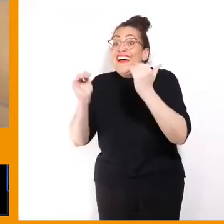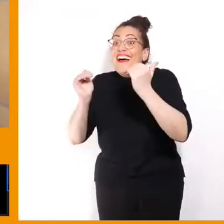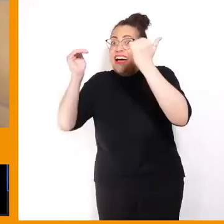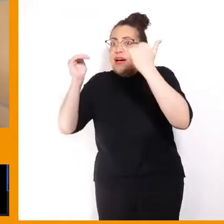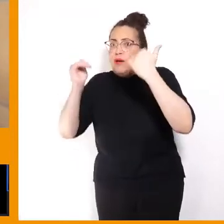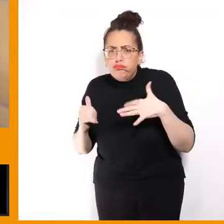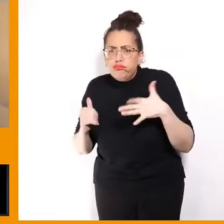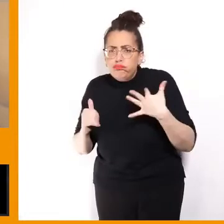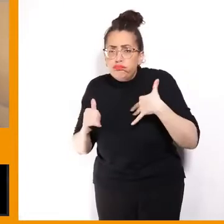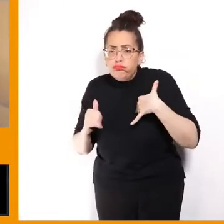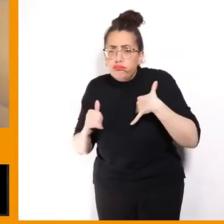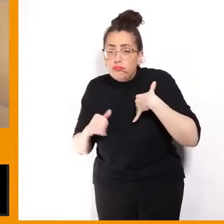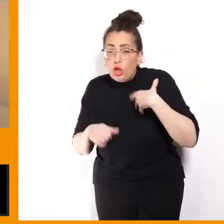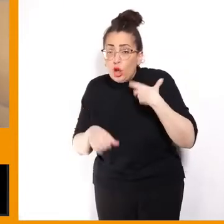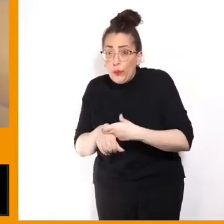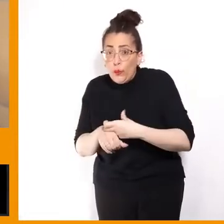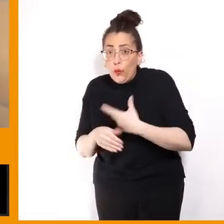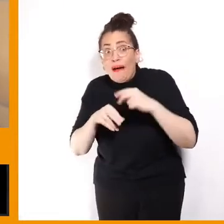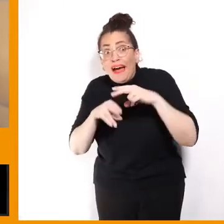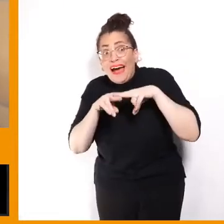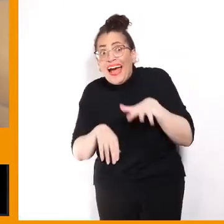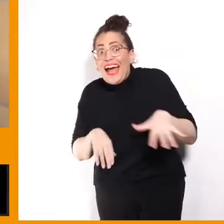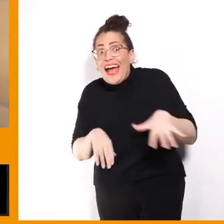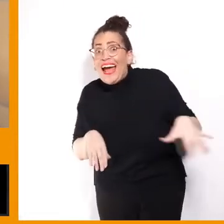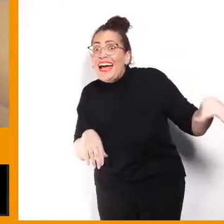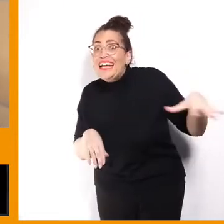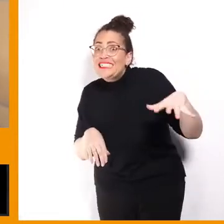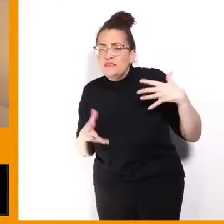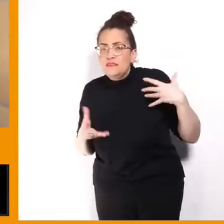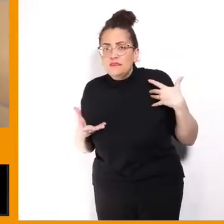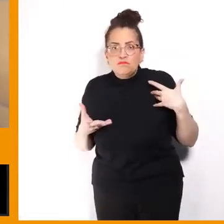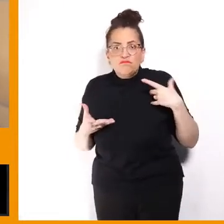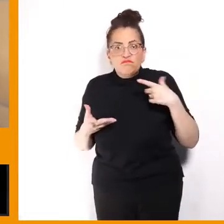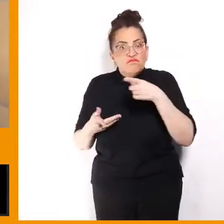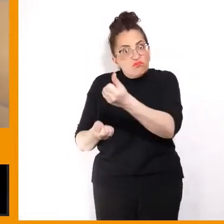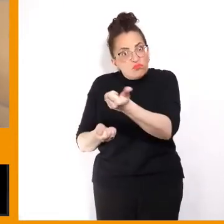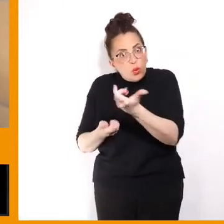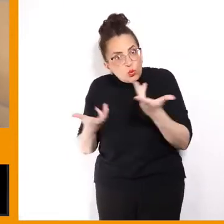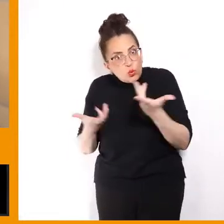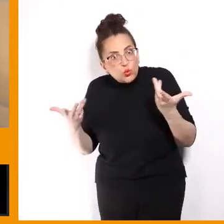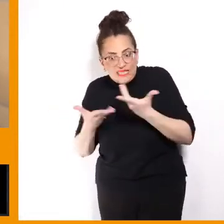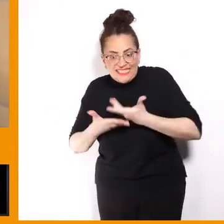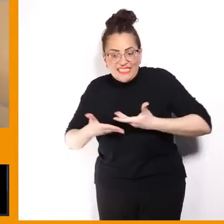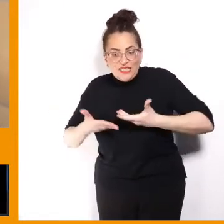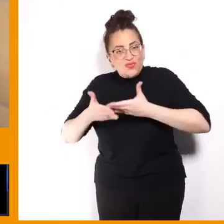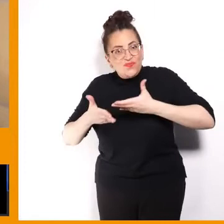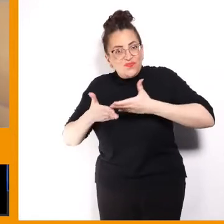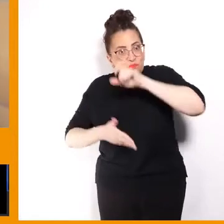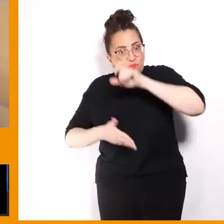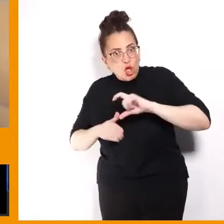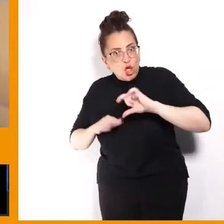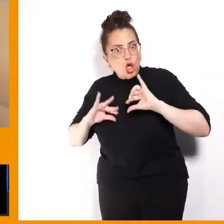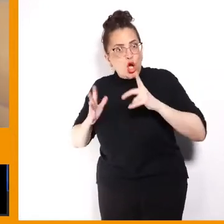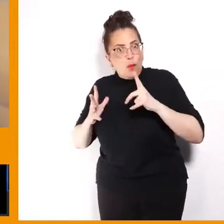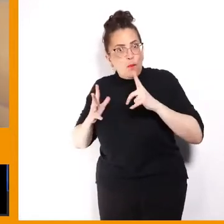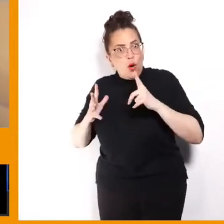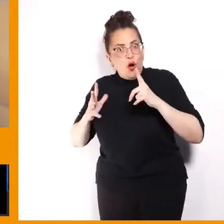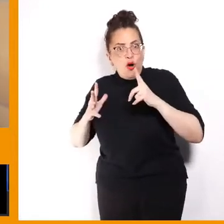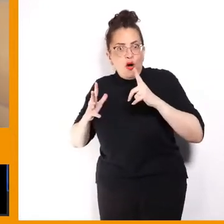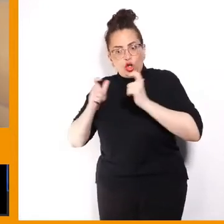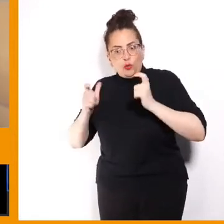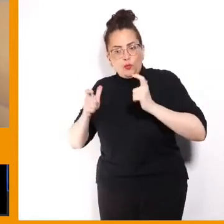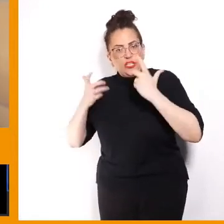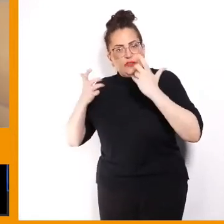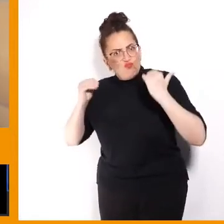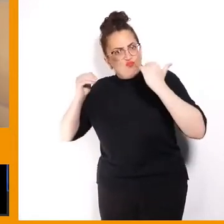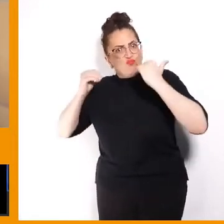êtes élu, que proposez-vous pour soutenir l'évolution de carrière des personnes en situation de handicap? Êtes-vous favorable à